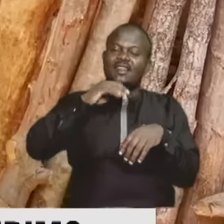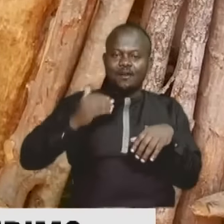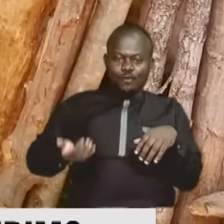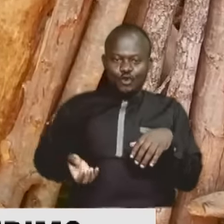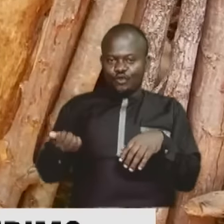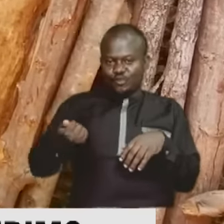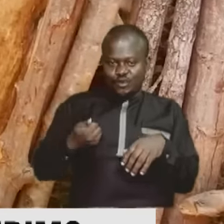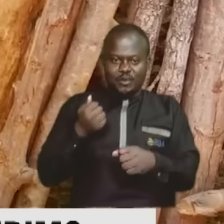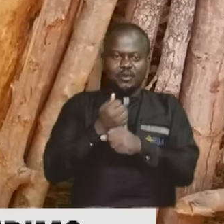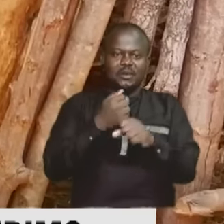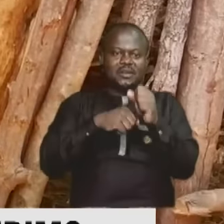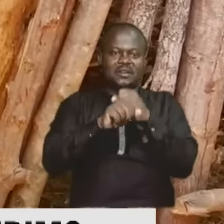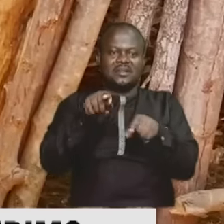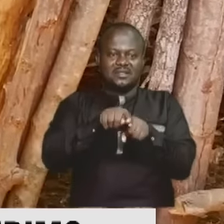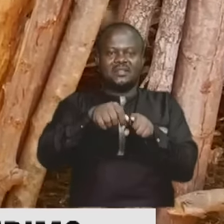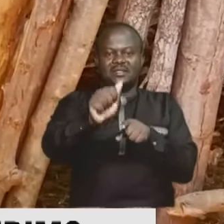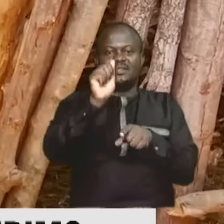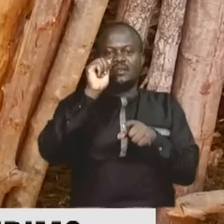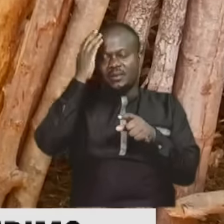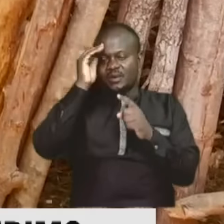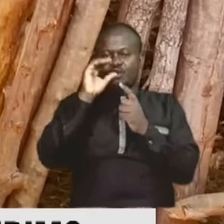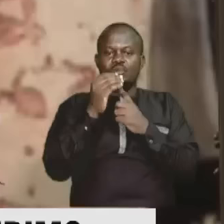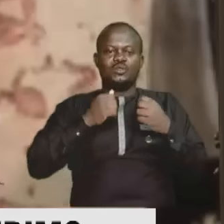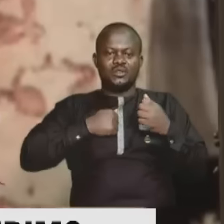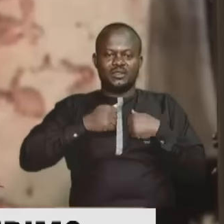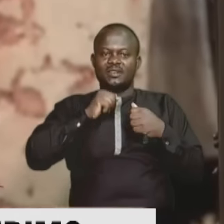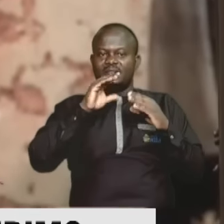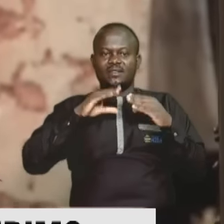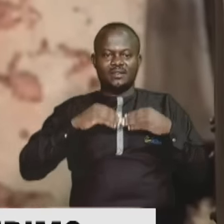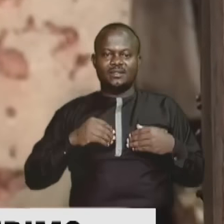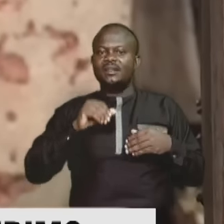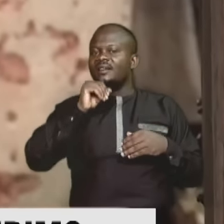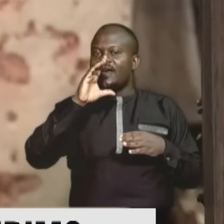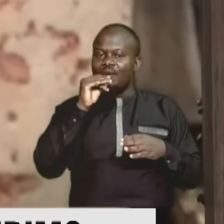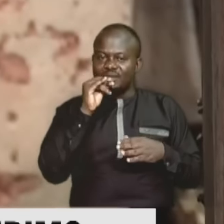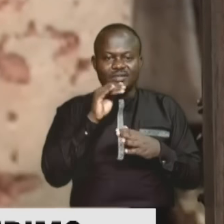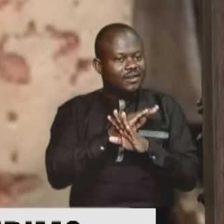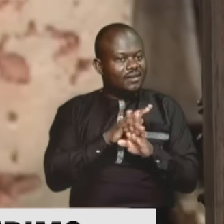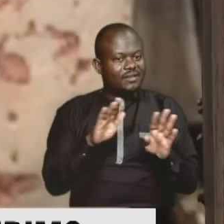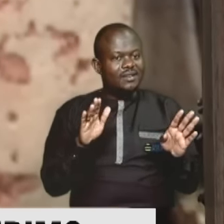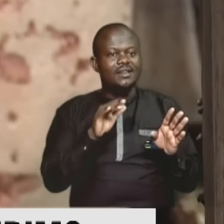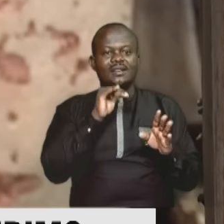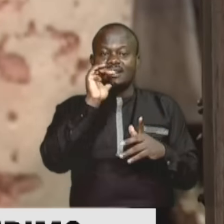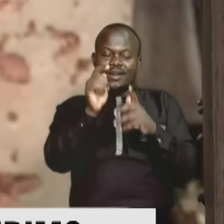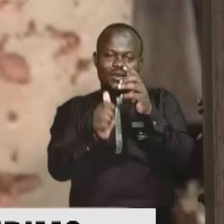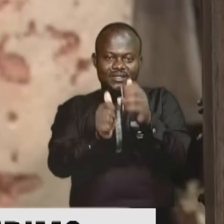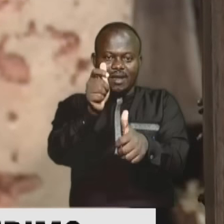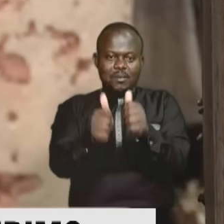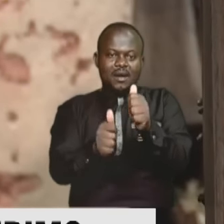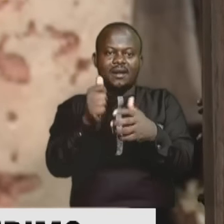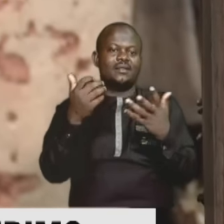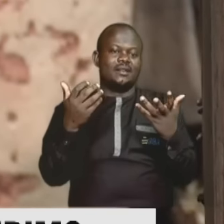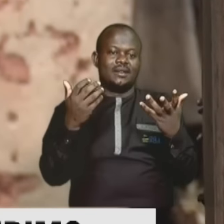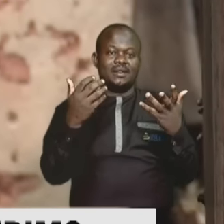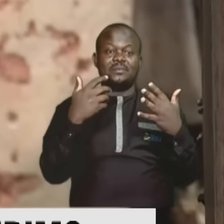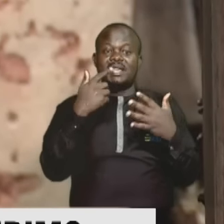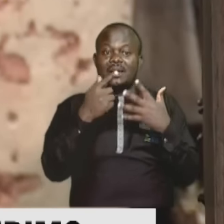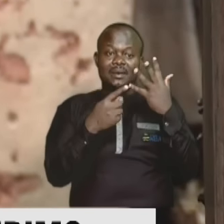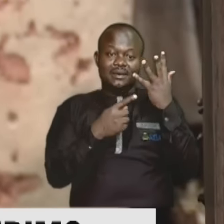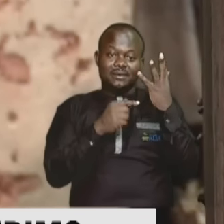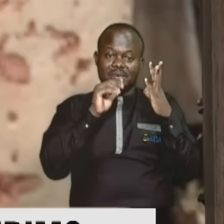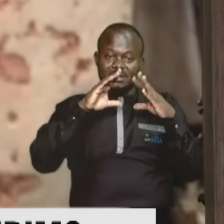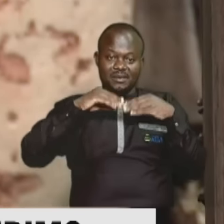umukobwa wakoraga bene uyu mwuga kuko umuco nyarwanda utabibemereraga. Nta wazivugaga, nta wazikamaga, byabaga ari bibi wabaga